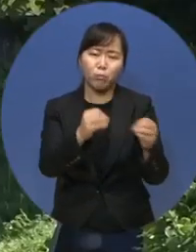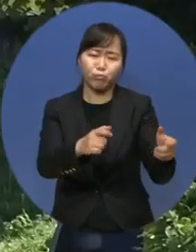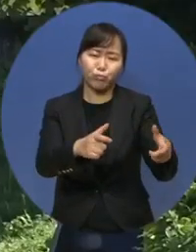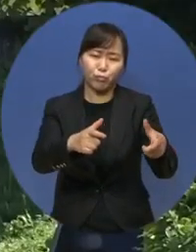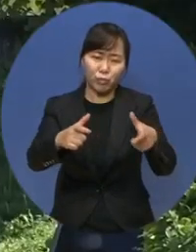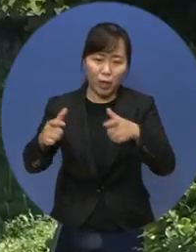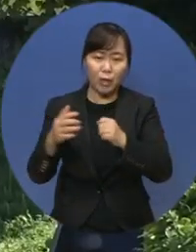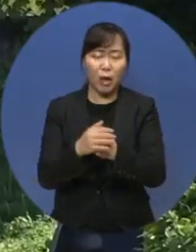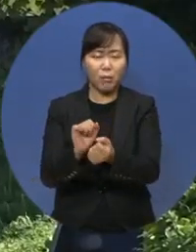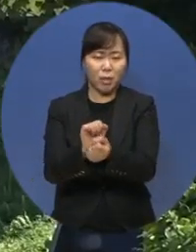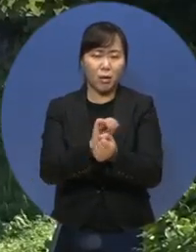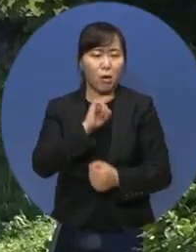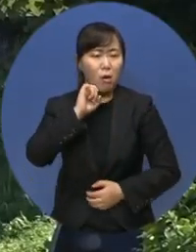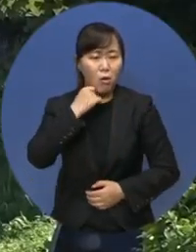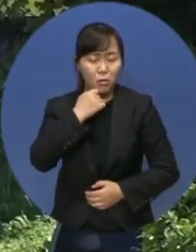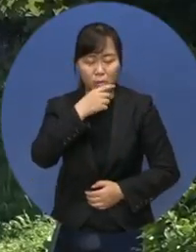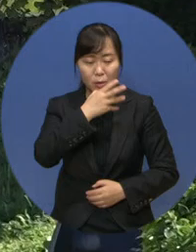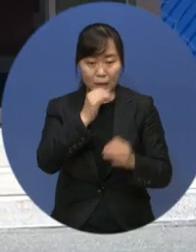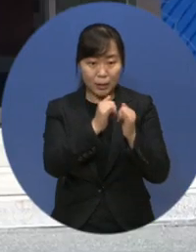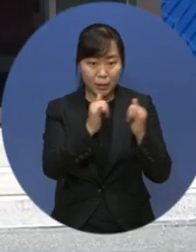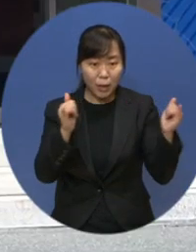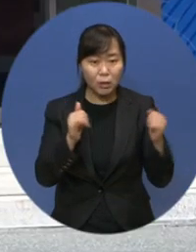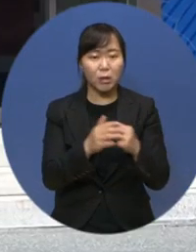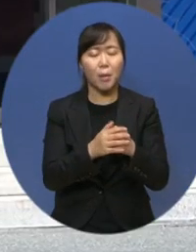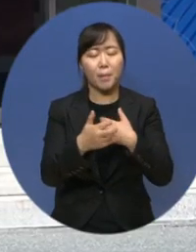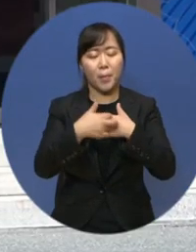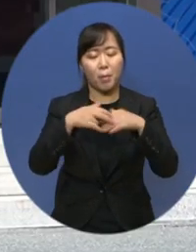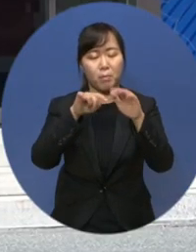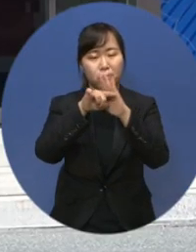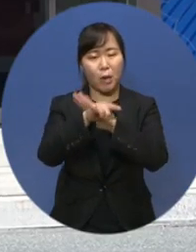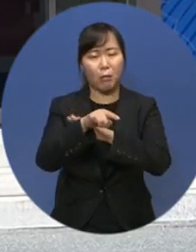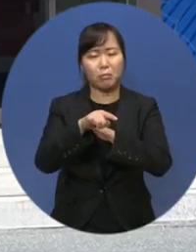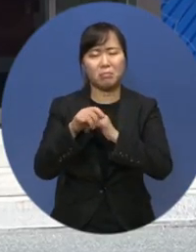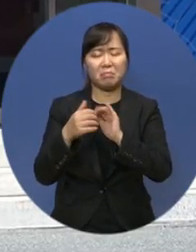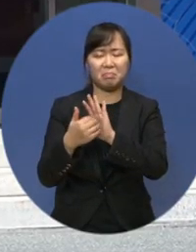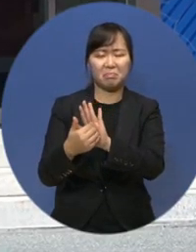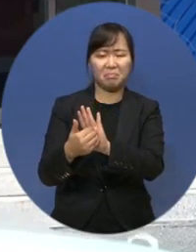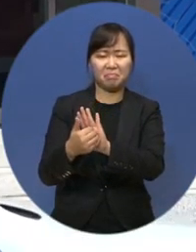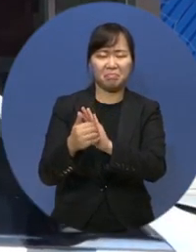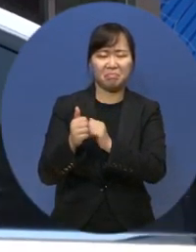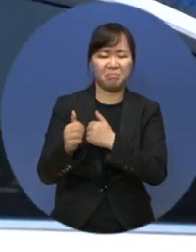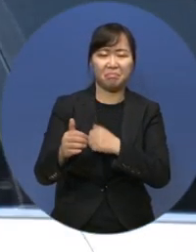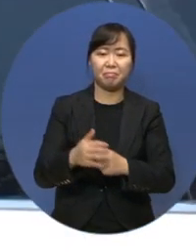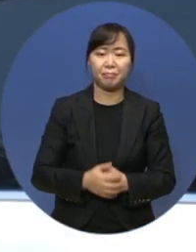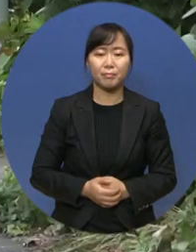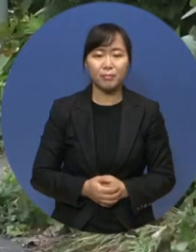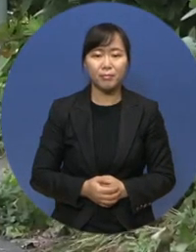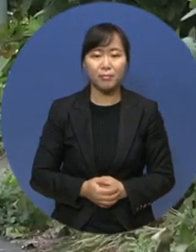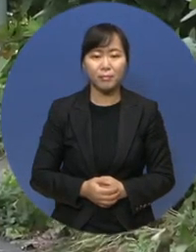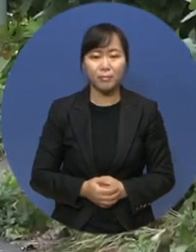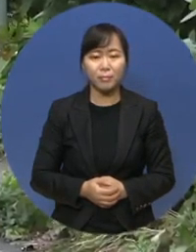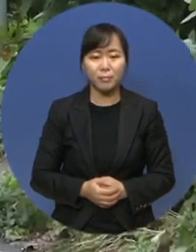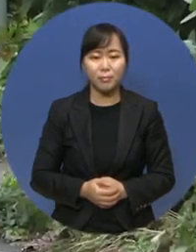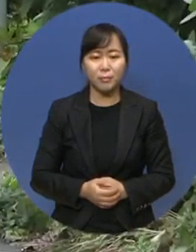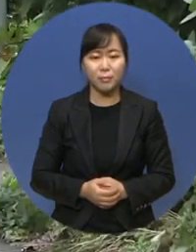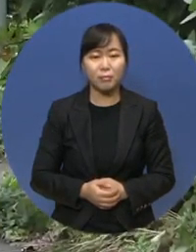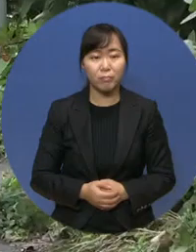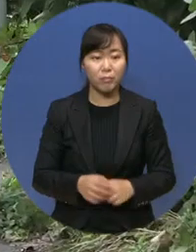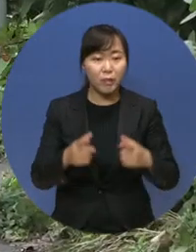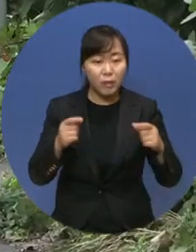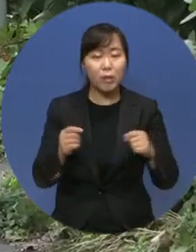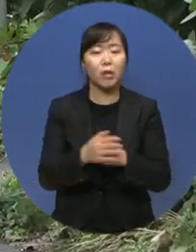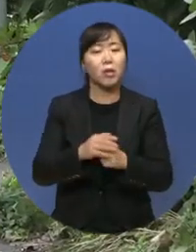감염에 취약한 고령자는 병원에 방문하는 것조차 꺼려 하는 분위기입니다 이런 가운데